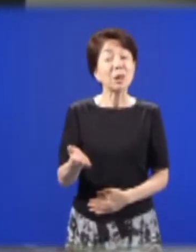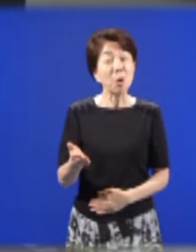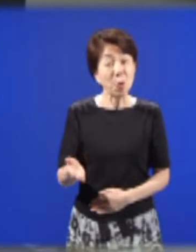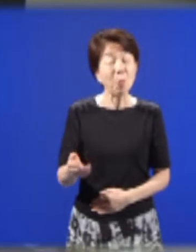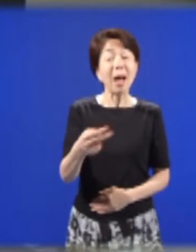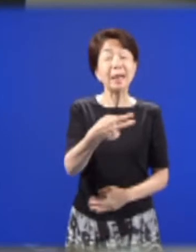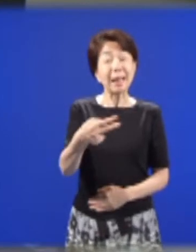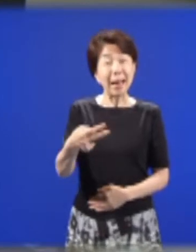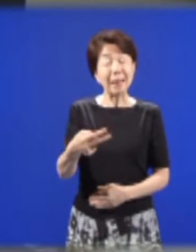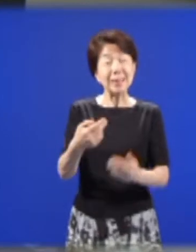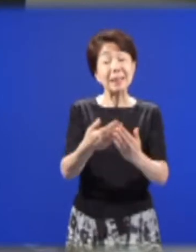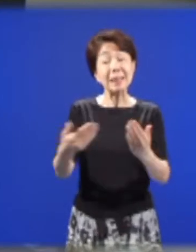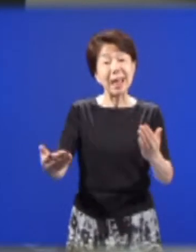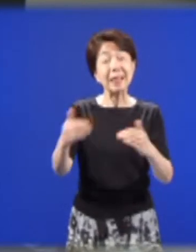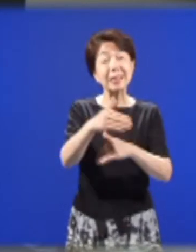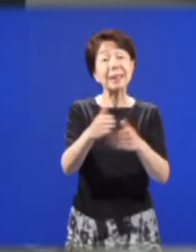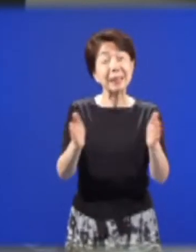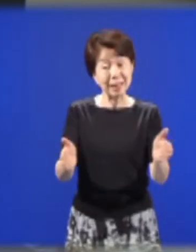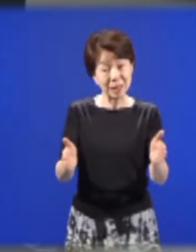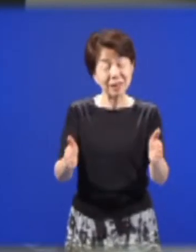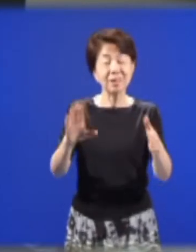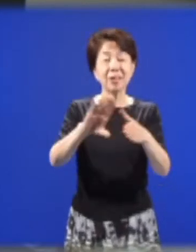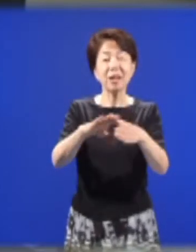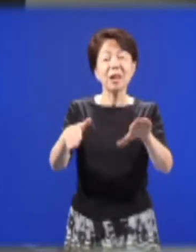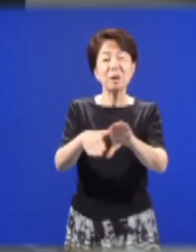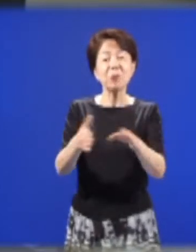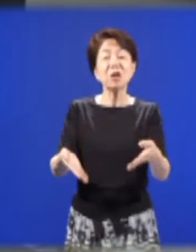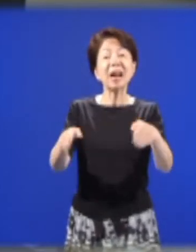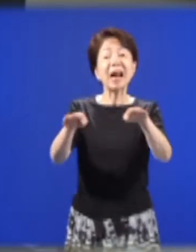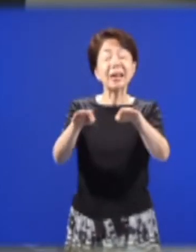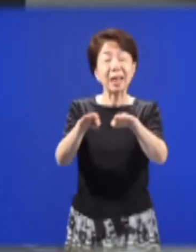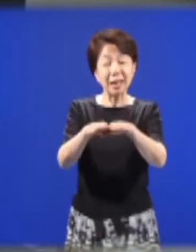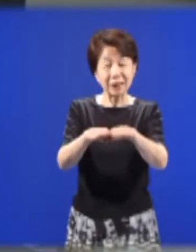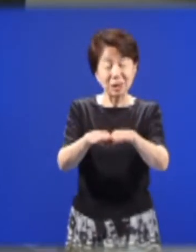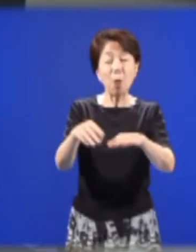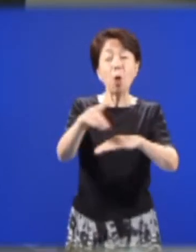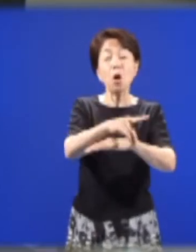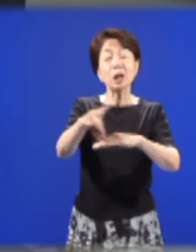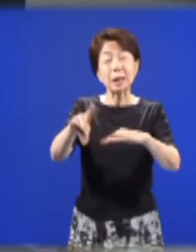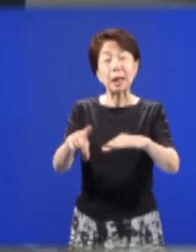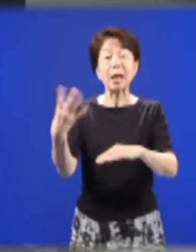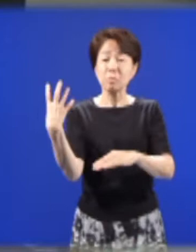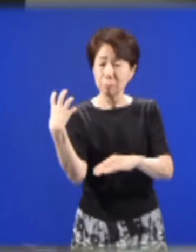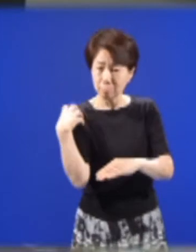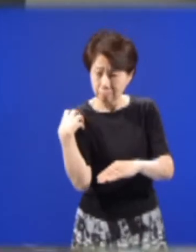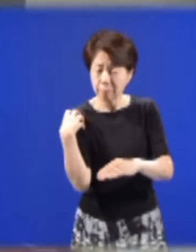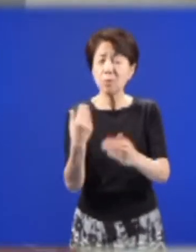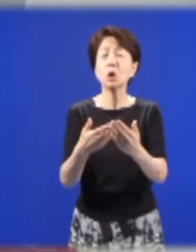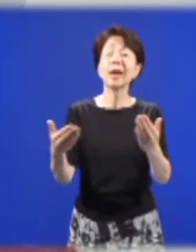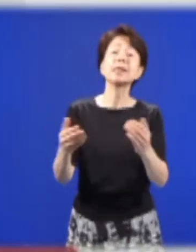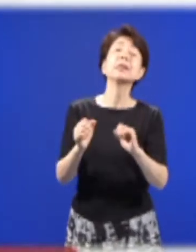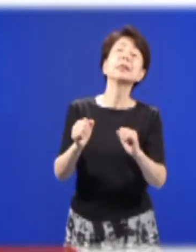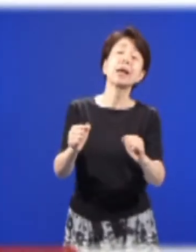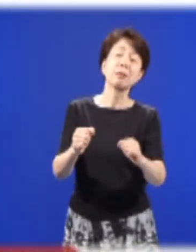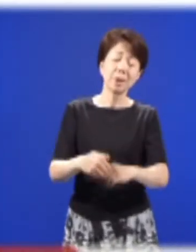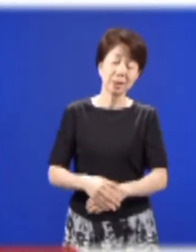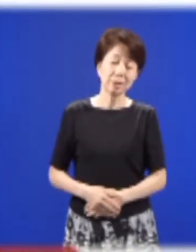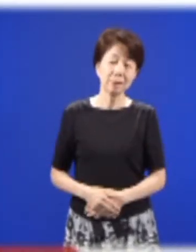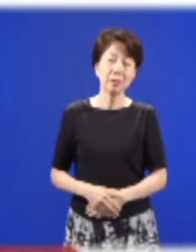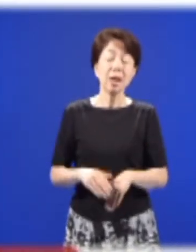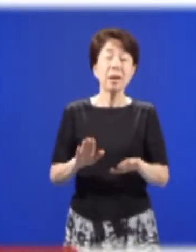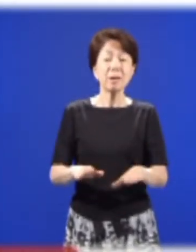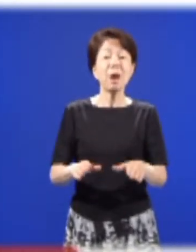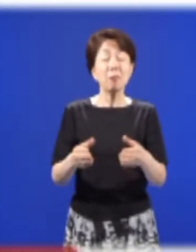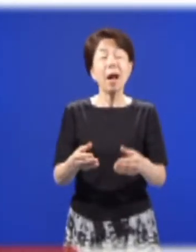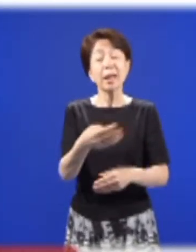ここは第2展示室、文化会館の企画展示が行われている場所です。今は四日市萬